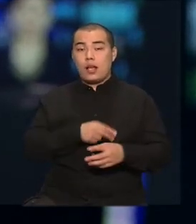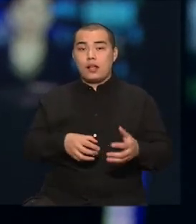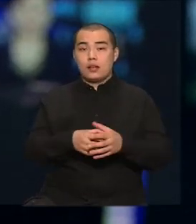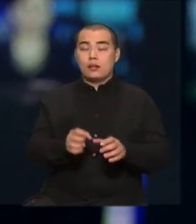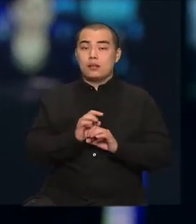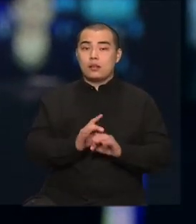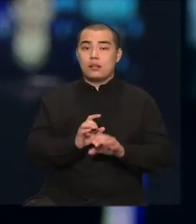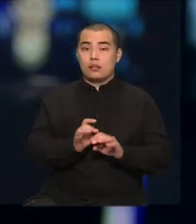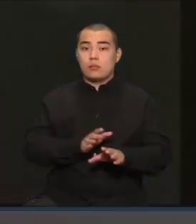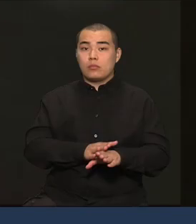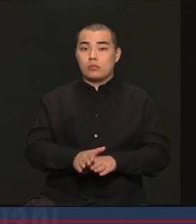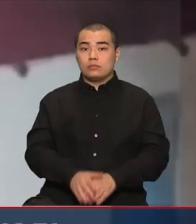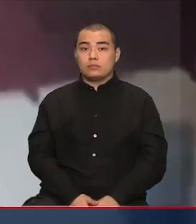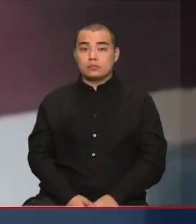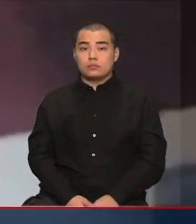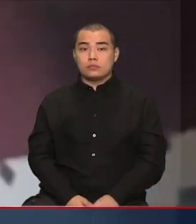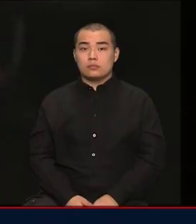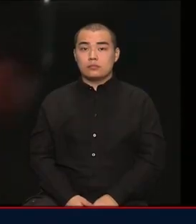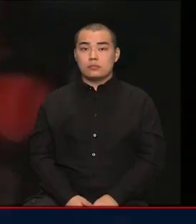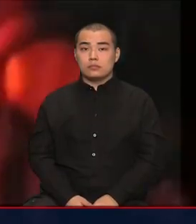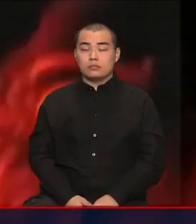Ағал баяндайды.